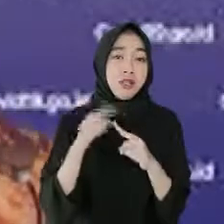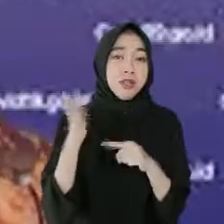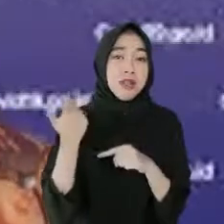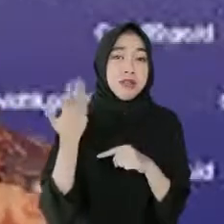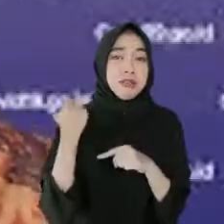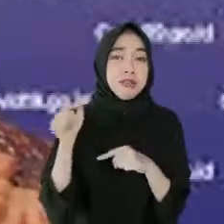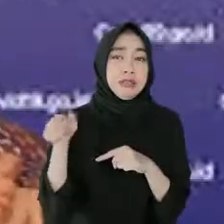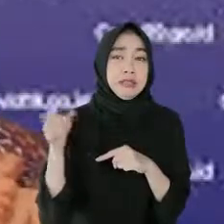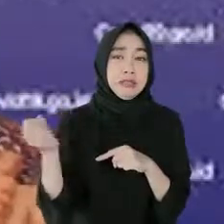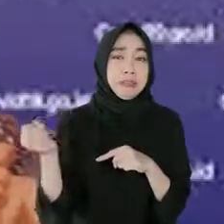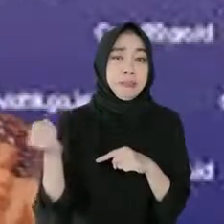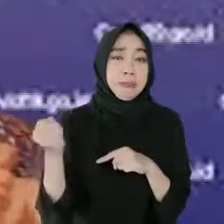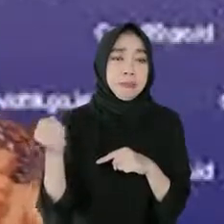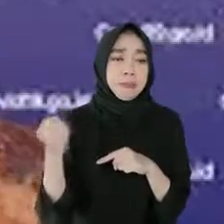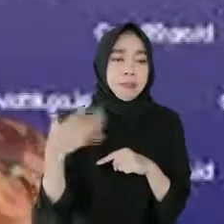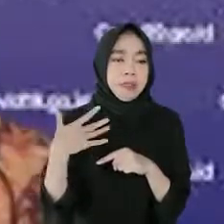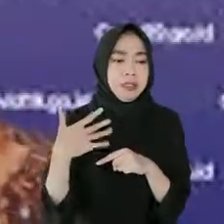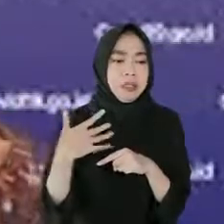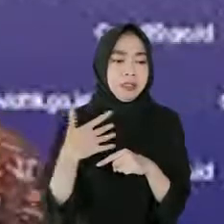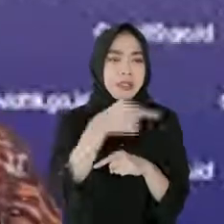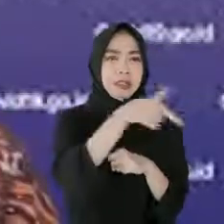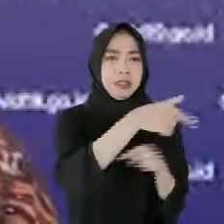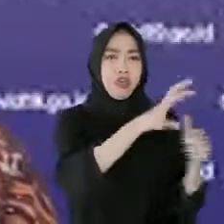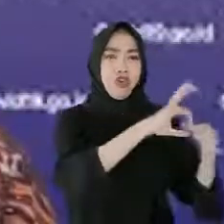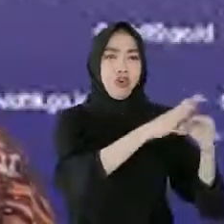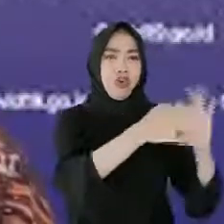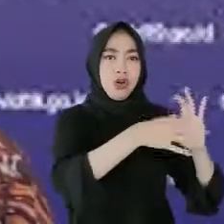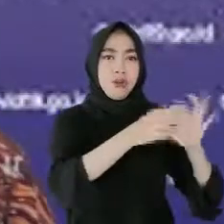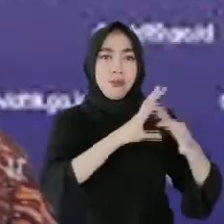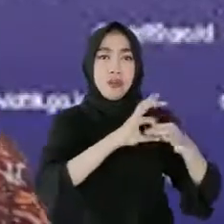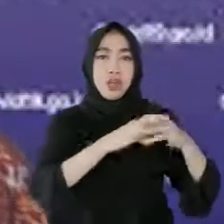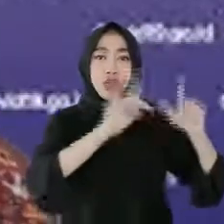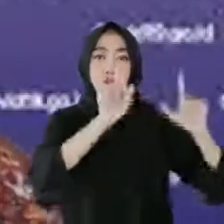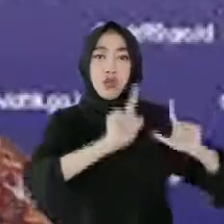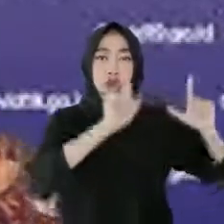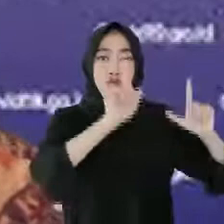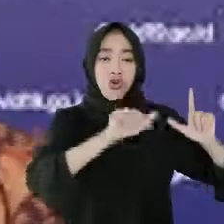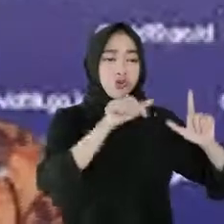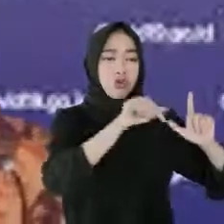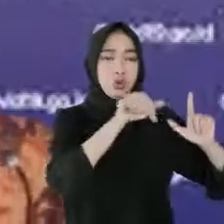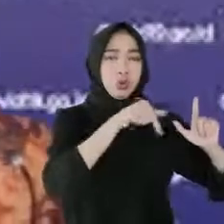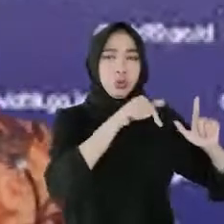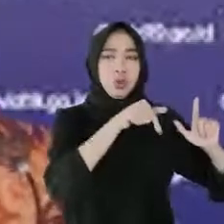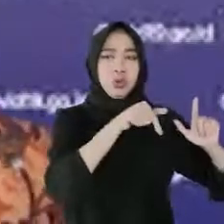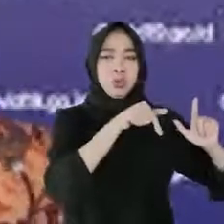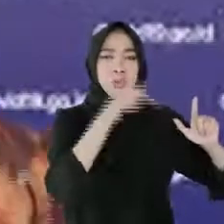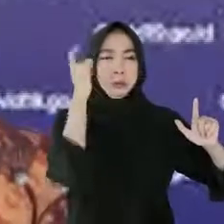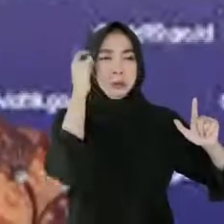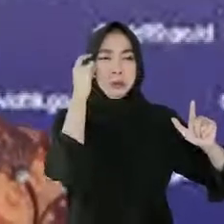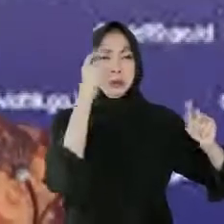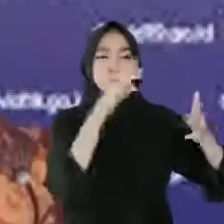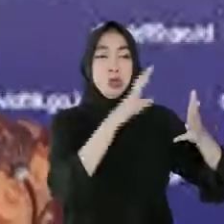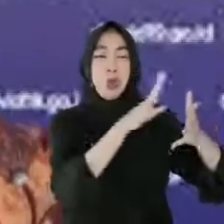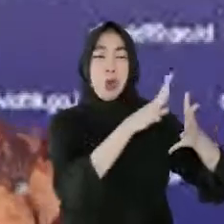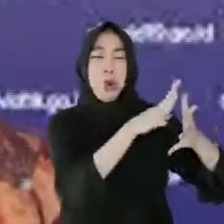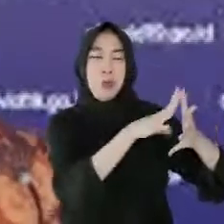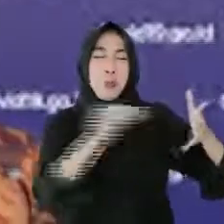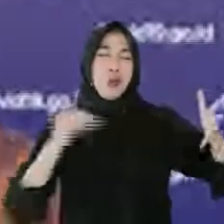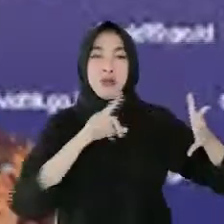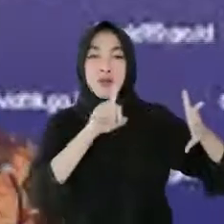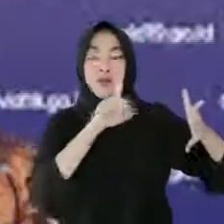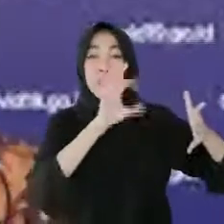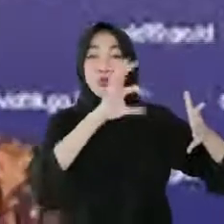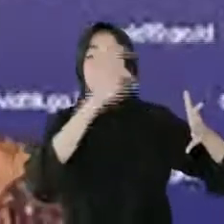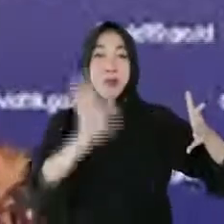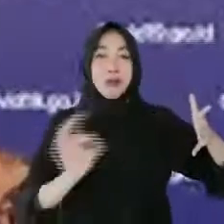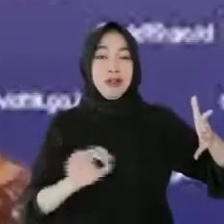mengatakan ada beberapa hal yang bisa dipelajari di dalam penyelenggaraan Olimpiade di Tokyo dan tidak bisa dicopy PC sepenuhnya